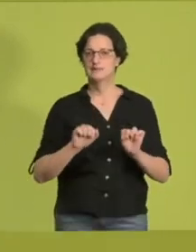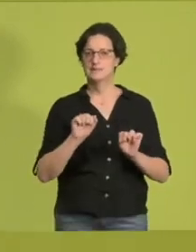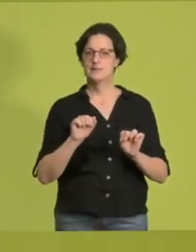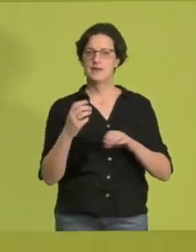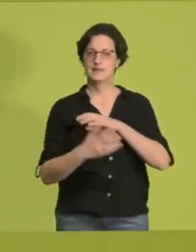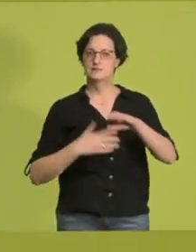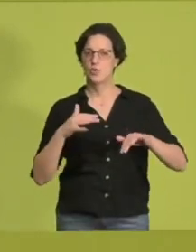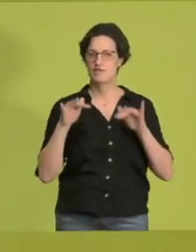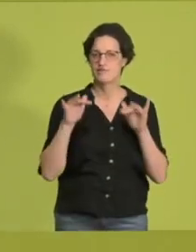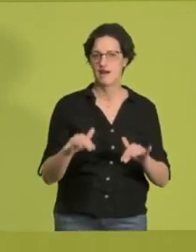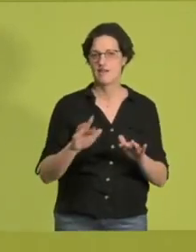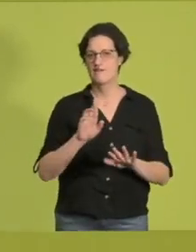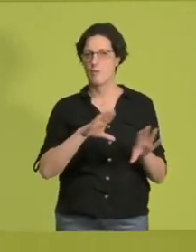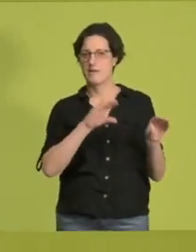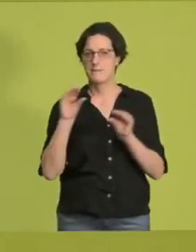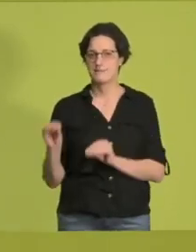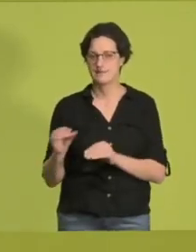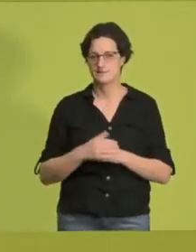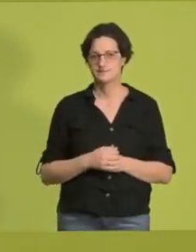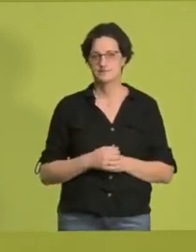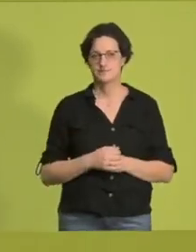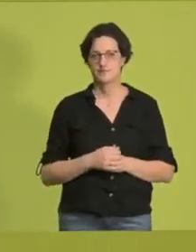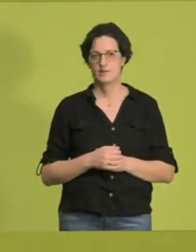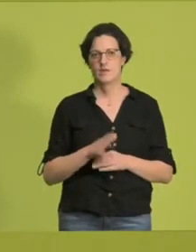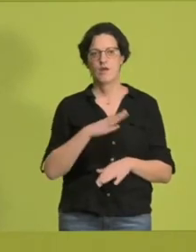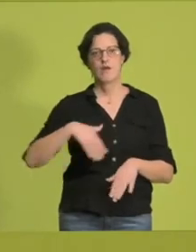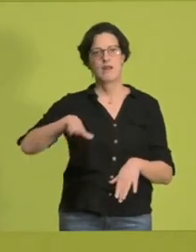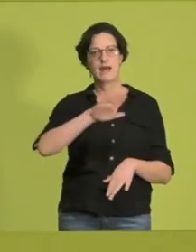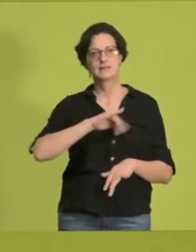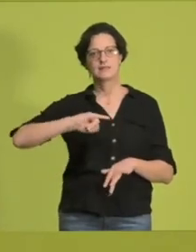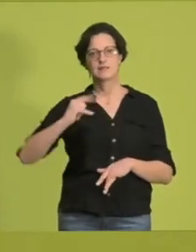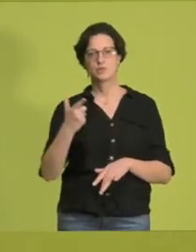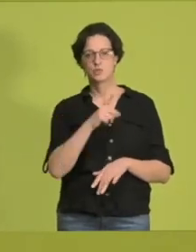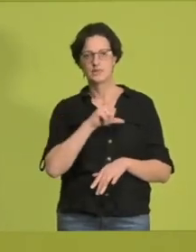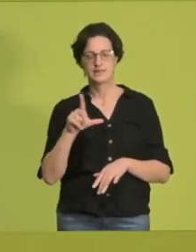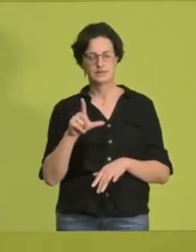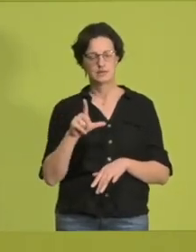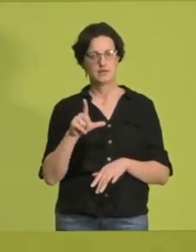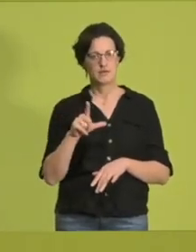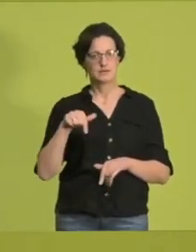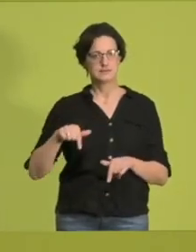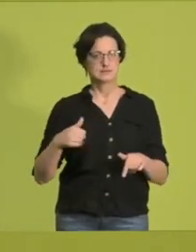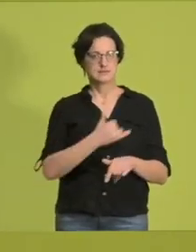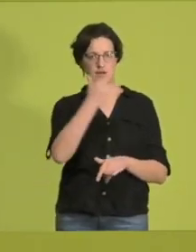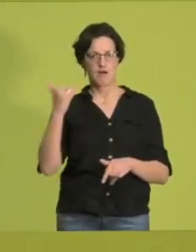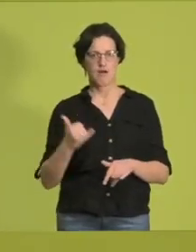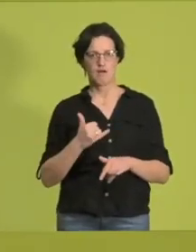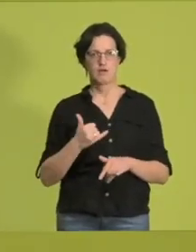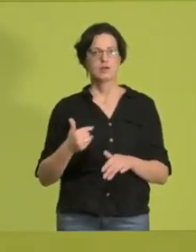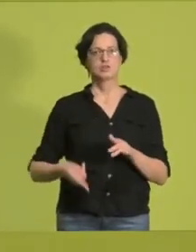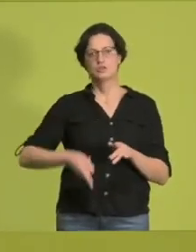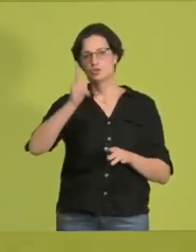das land hat die kommunen im juli diesen jahres mit der bewertung der warnungen des deutschen wetterdienstes schlicht